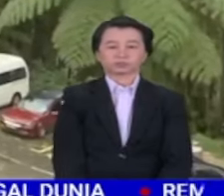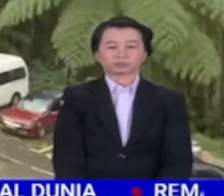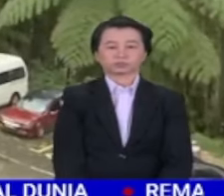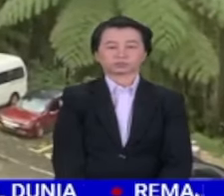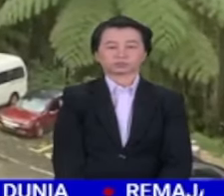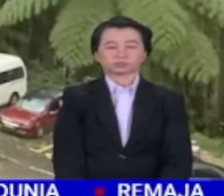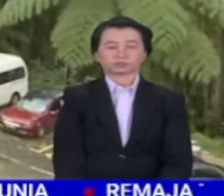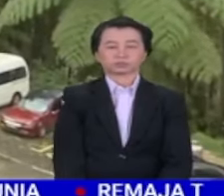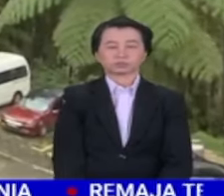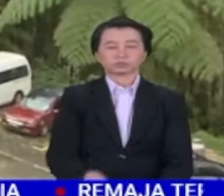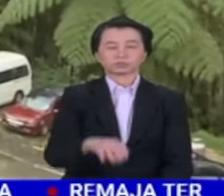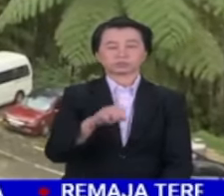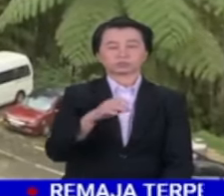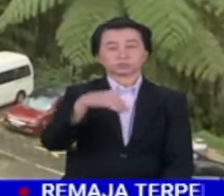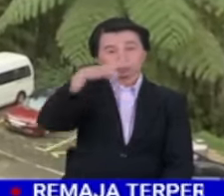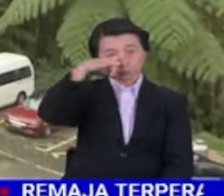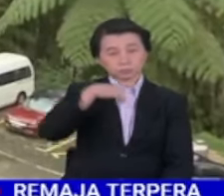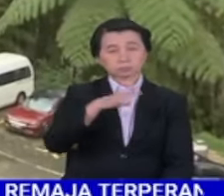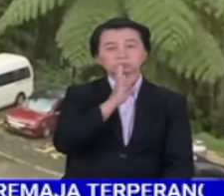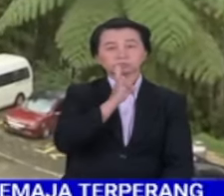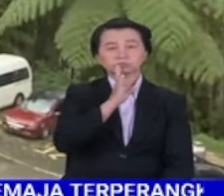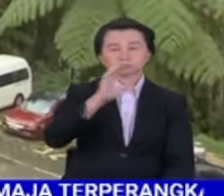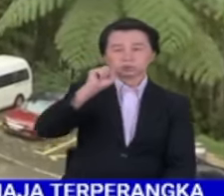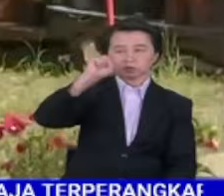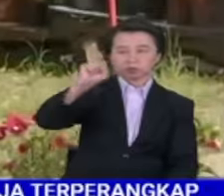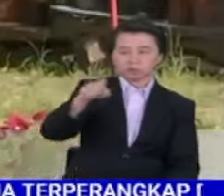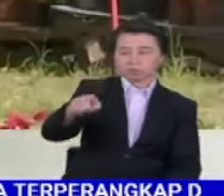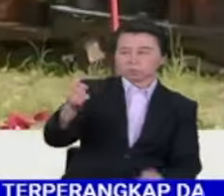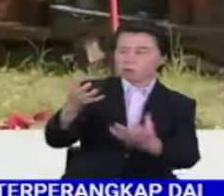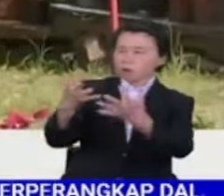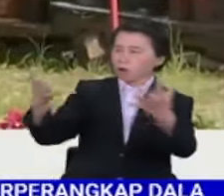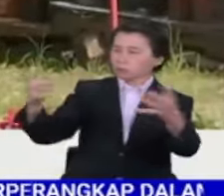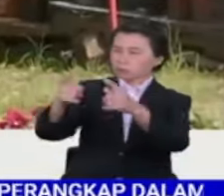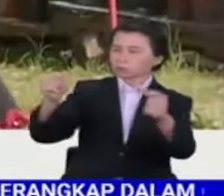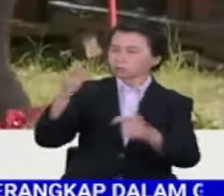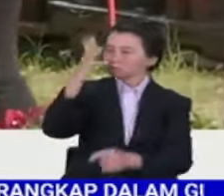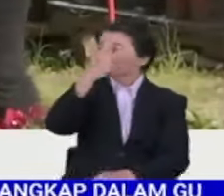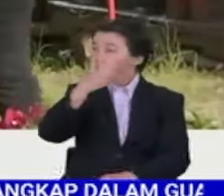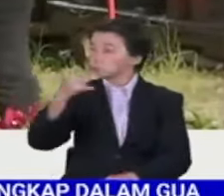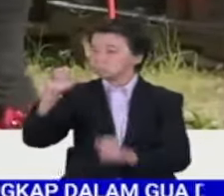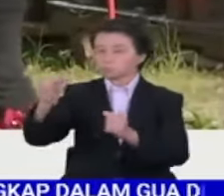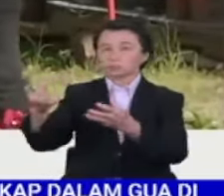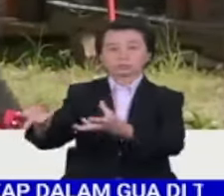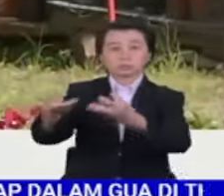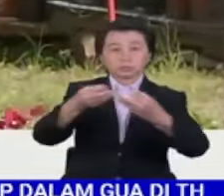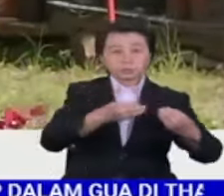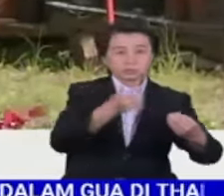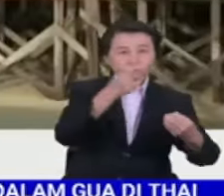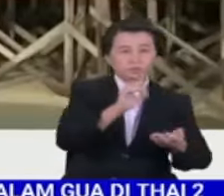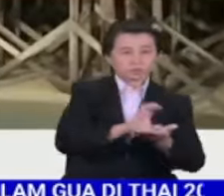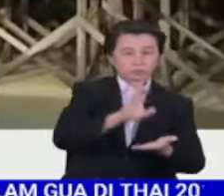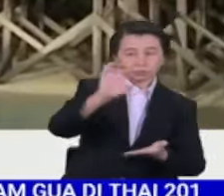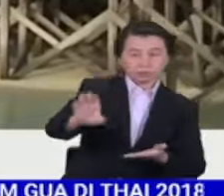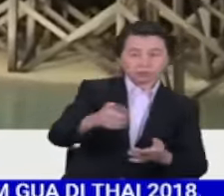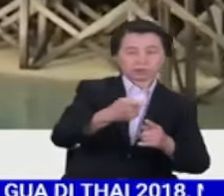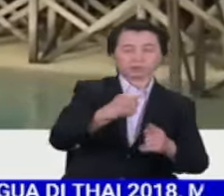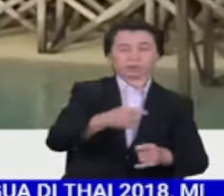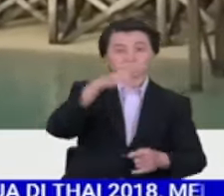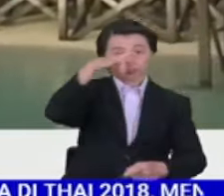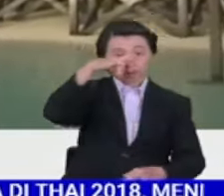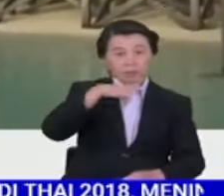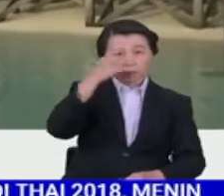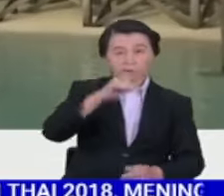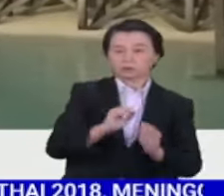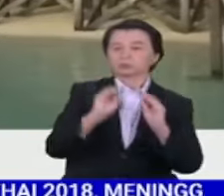menurut sugar ini kerana Sabah mempunyai banyak tempat menarik yang boleh ditawarkan kepada pelabur dari negara itu